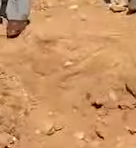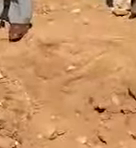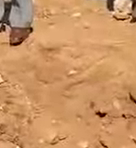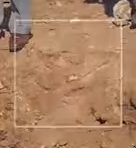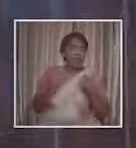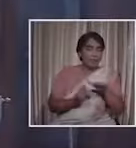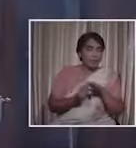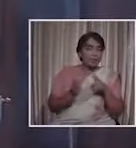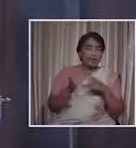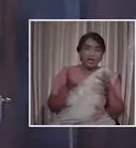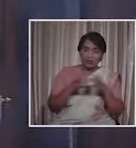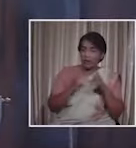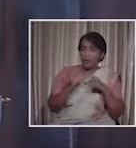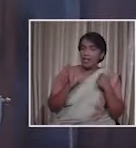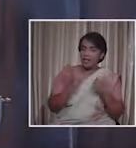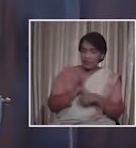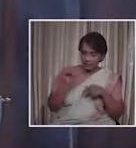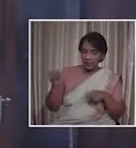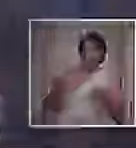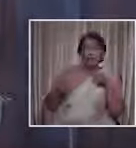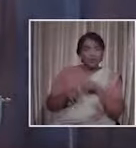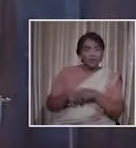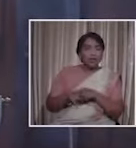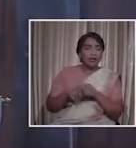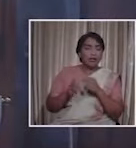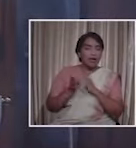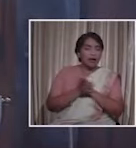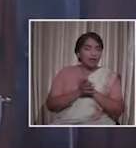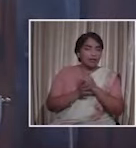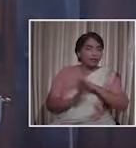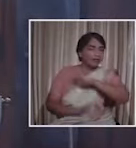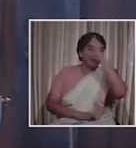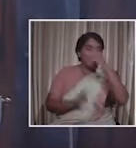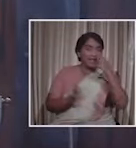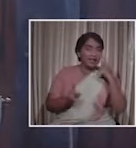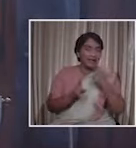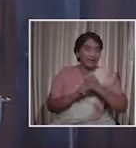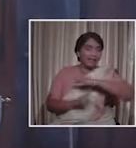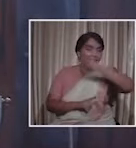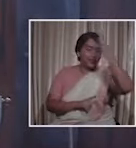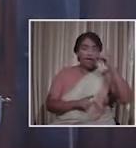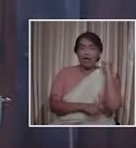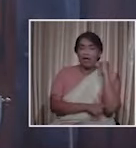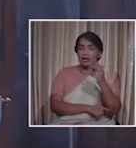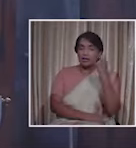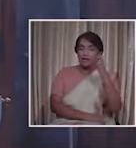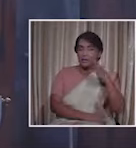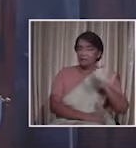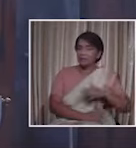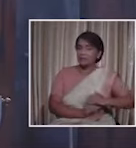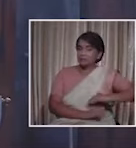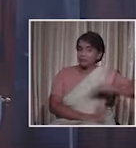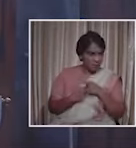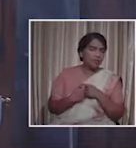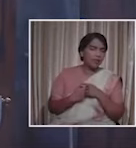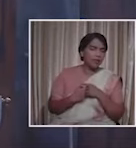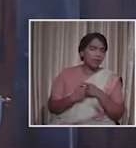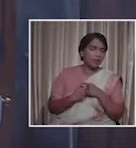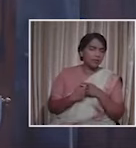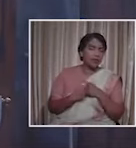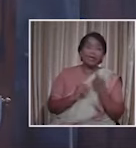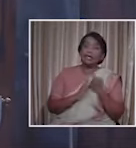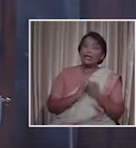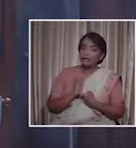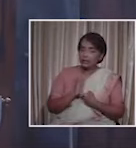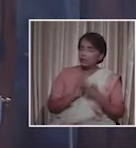පනතට පටහැනිව එතකොට මේ හන්තානත් ඒ වගේම අඩි 2500ට වඩා ඉහළ ප්‍රමාණ ප්‍රදේශයේ